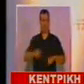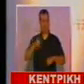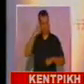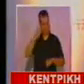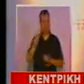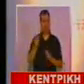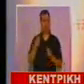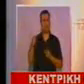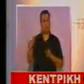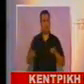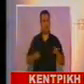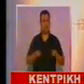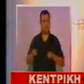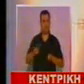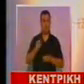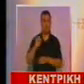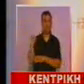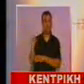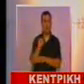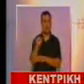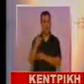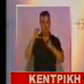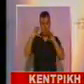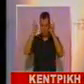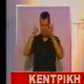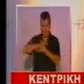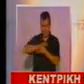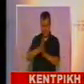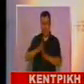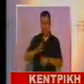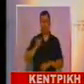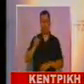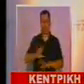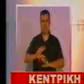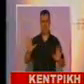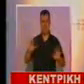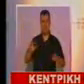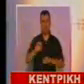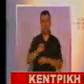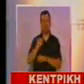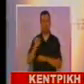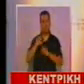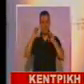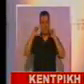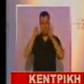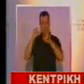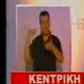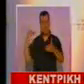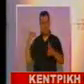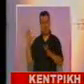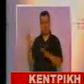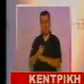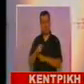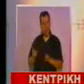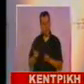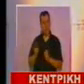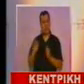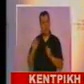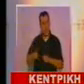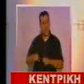Δεν θέλει να συντριβεί η σοσιαλδημοκρατία. Γιατί η σοσιαλδημοκρατία, εδώ που τα λέμε, έχει δώσει επιτυχημένες εξετάσεις ως